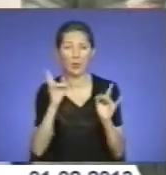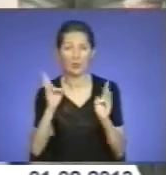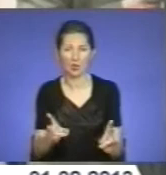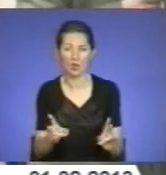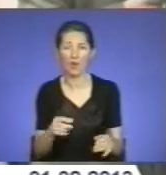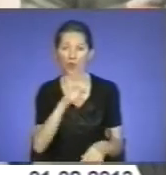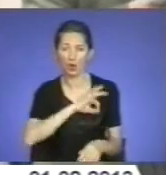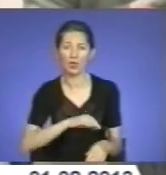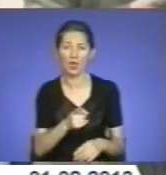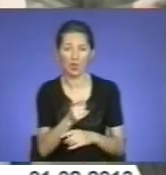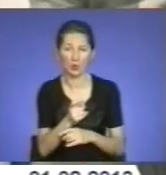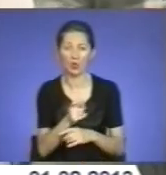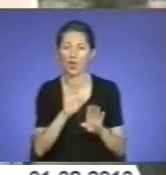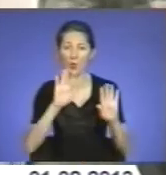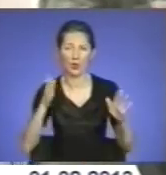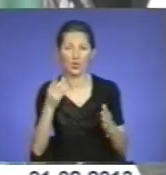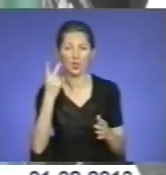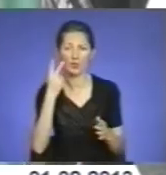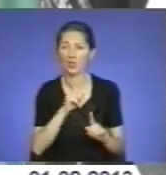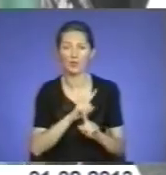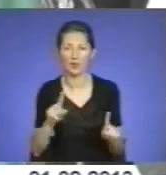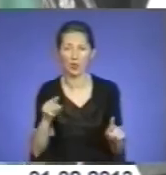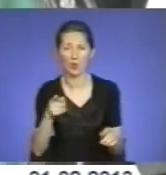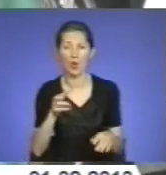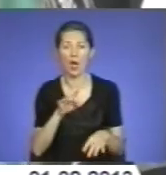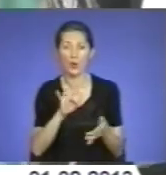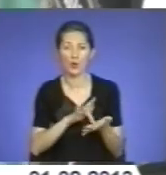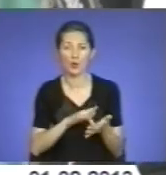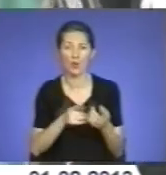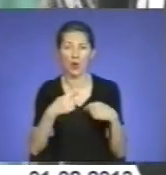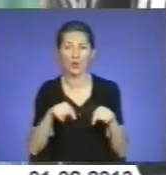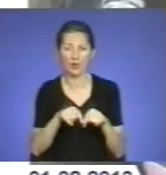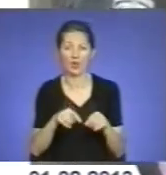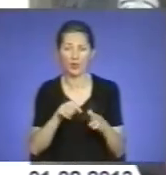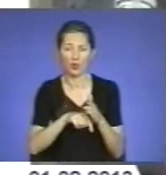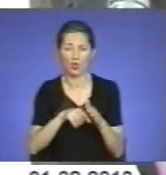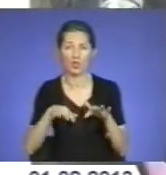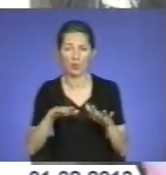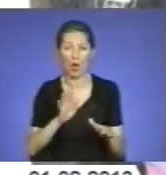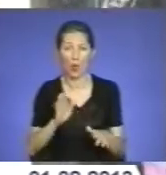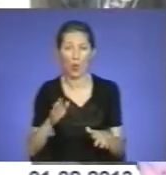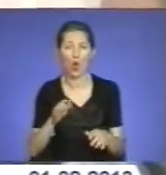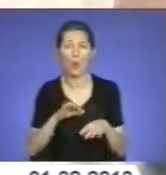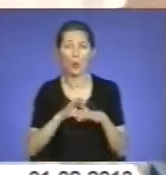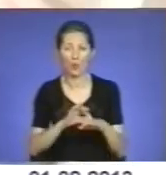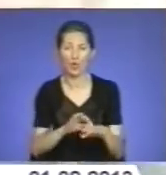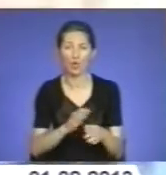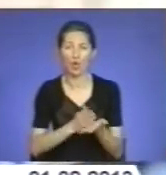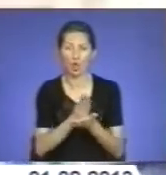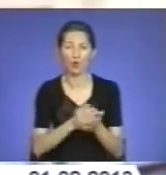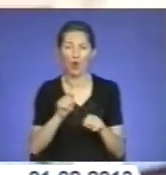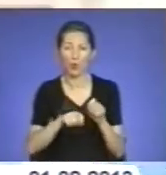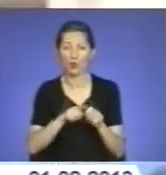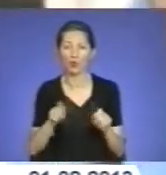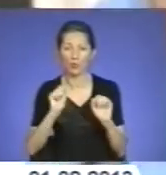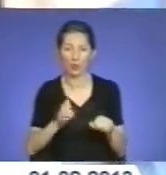зброї – подія завжди надзвичайна, тому у міському відділі внутрішніх справ було проведено службову перевірку на предмет правомірності її використання.